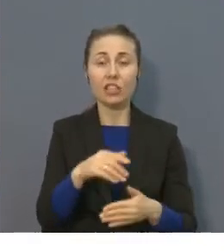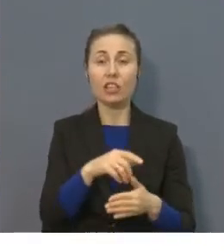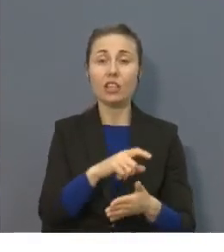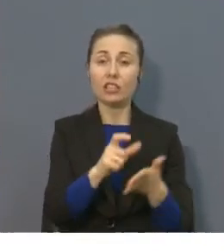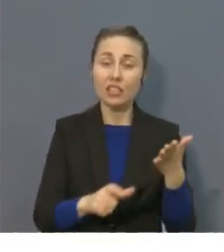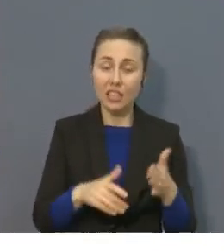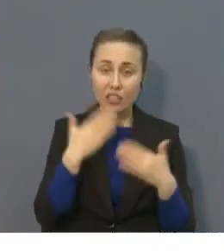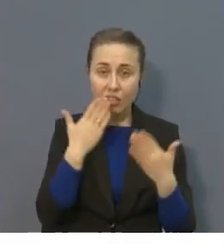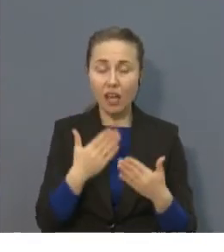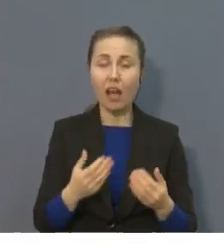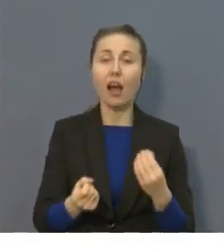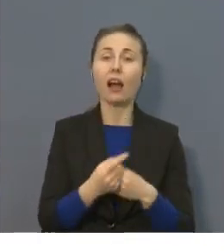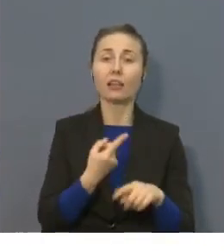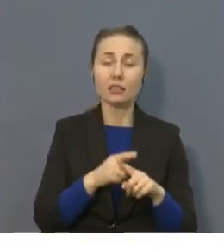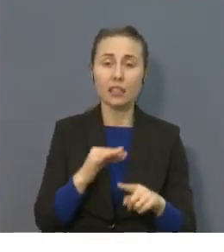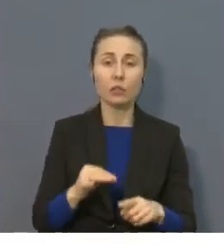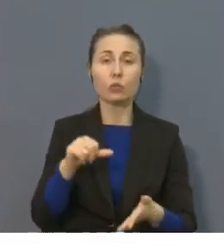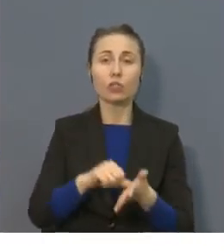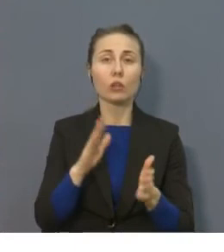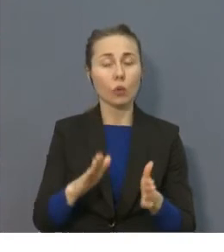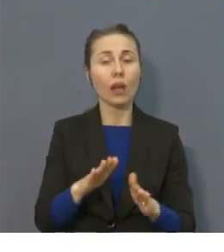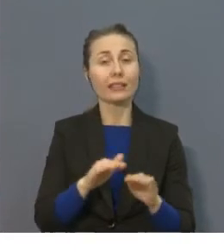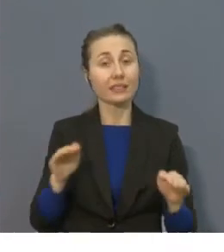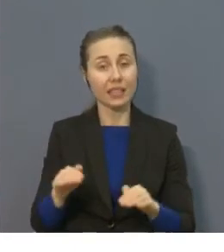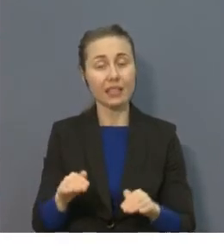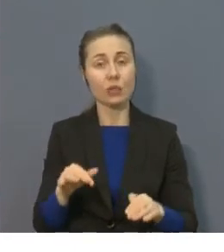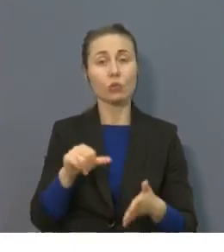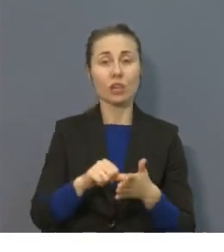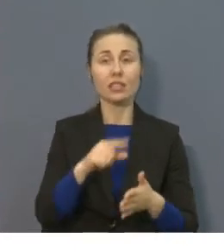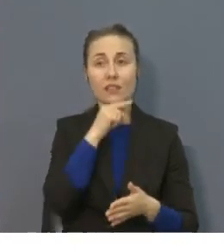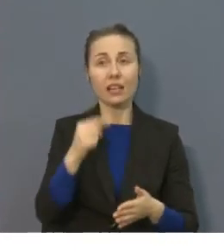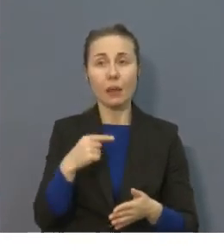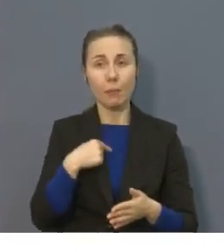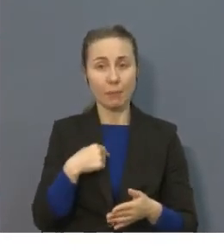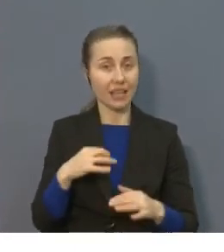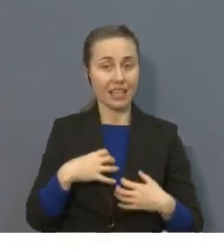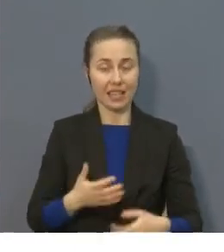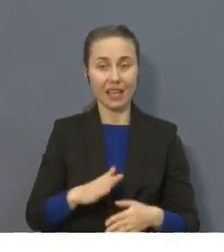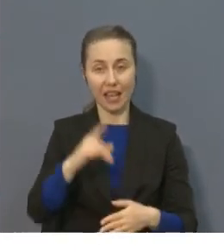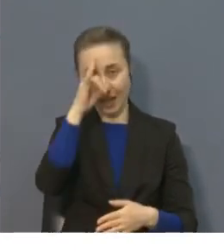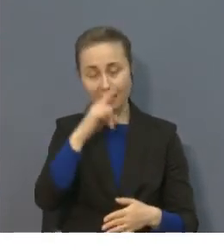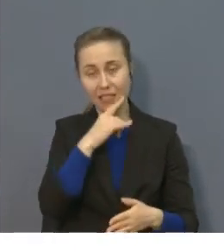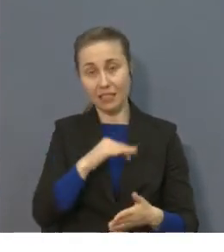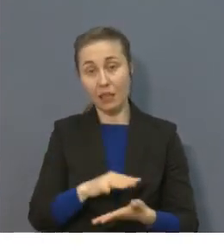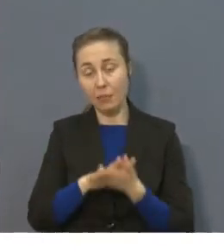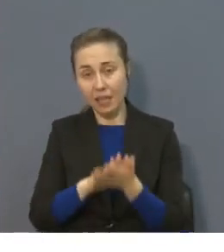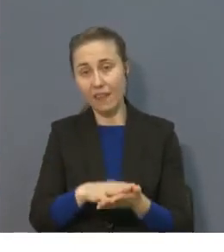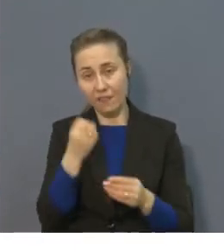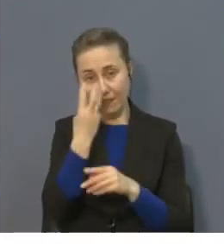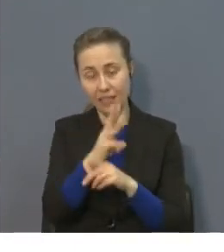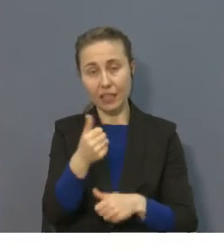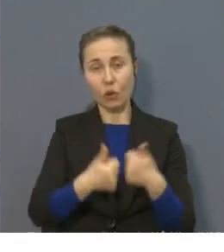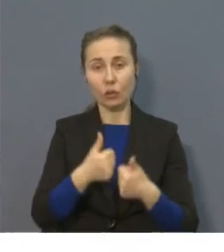пен видео жібердік. Қазір карантиндік режим болғандықтан конкурс онлайн форматта өтті. Милана бір ай бойы дайындалып, әр